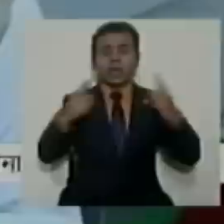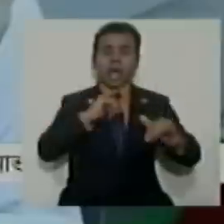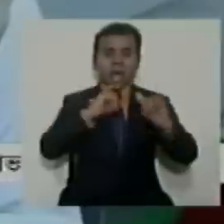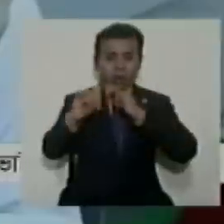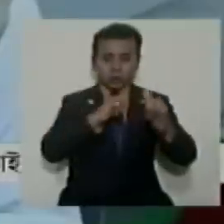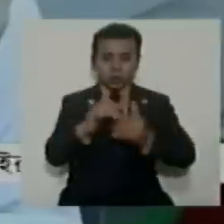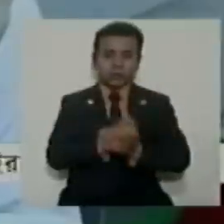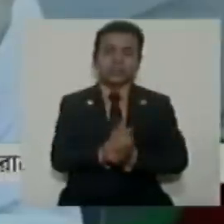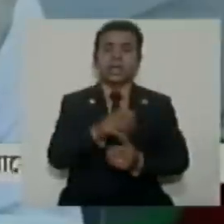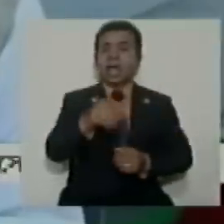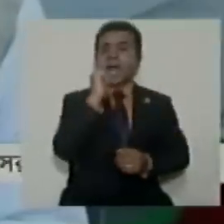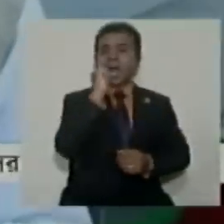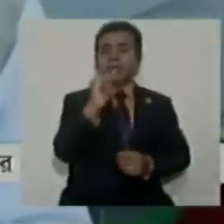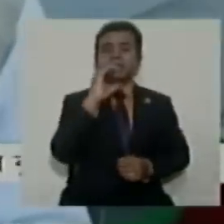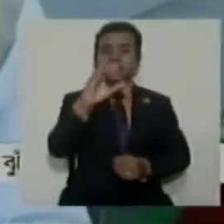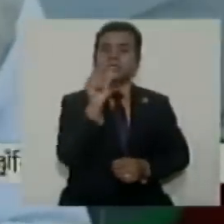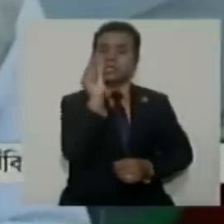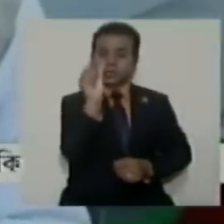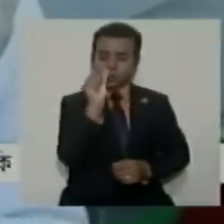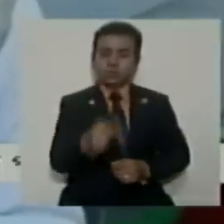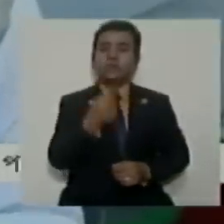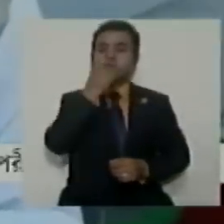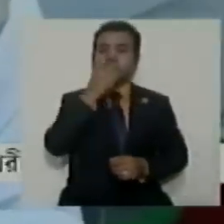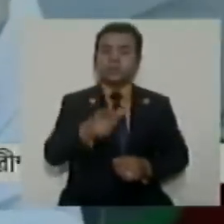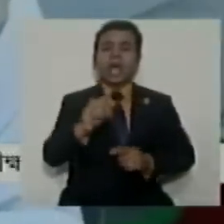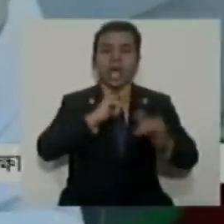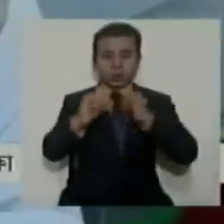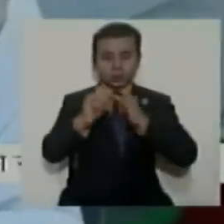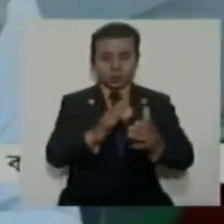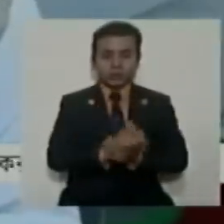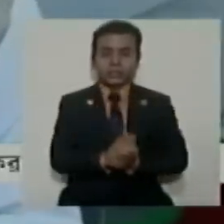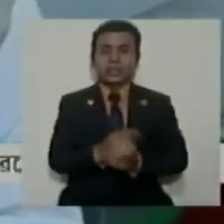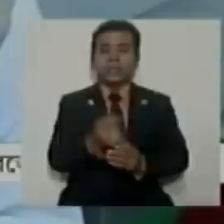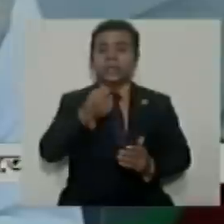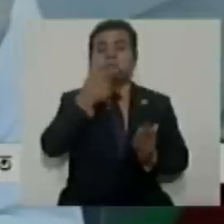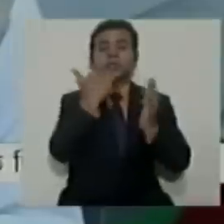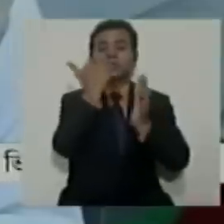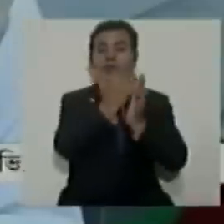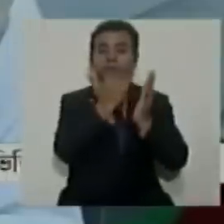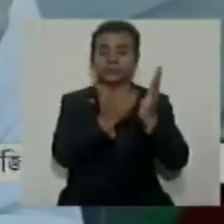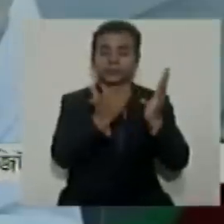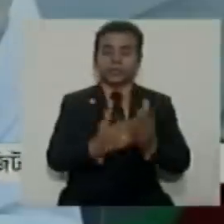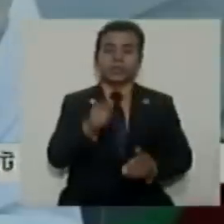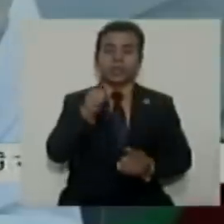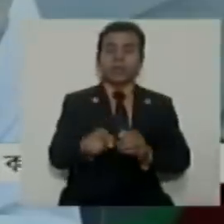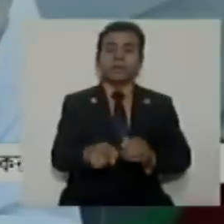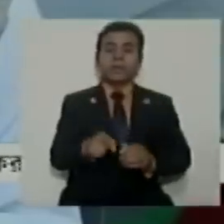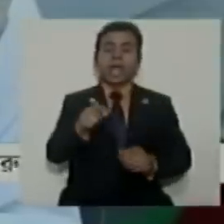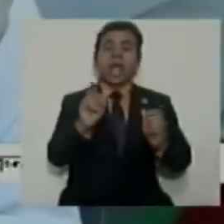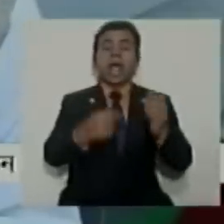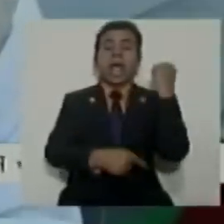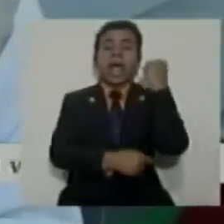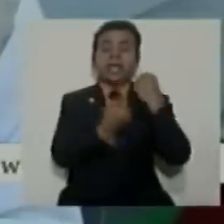এই বিষয়টির ব্যবস্থা প্রতিনিয়ত উন্নয়ন হচ্ছে। ভেন্টিলেটর দেওয়া হয় মুমূর্ষু